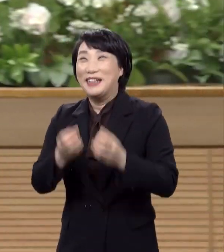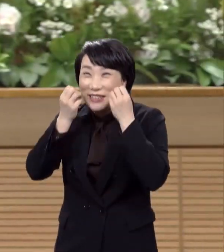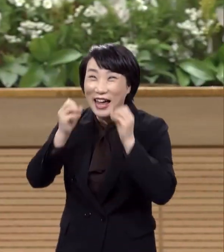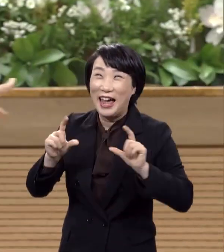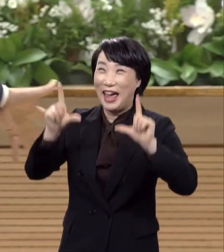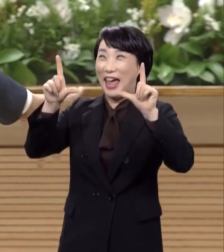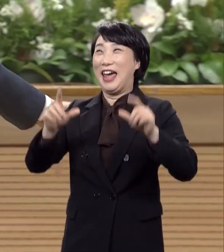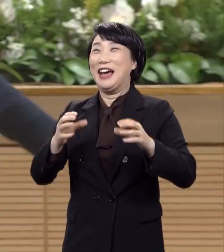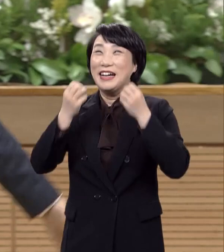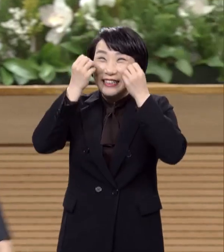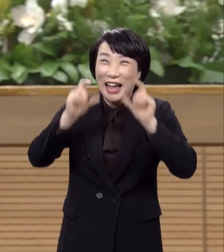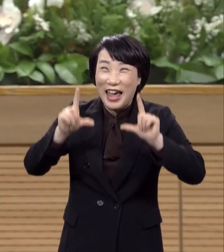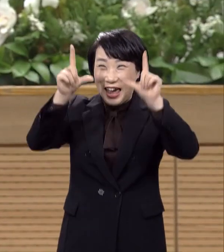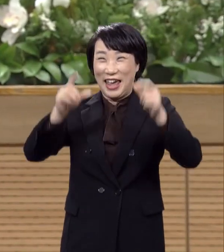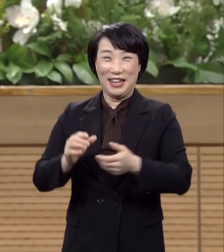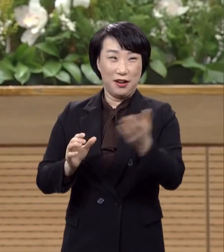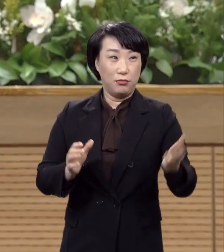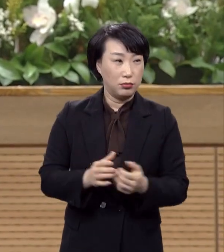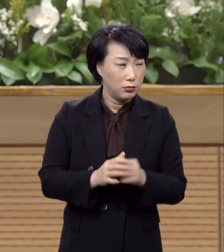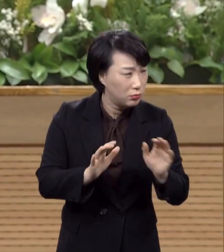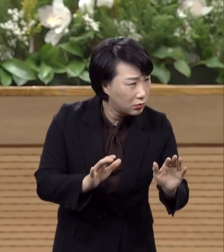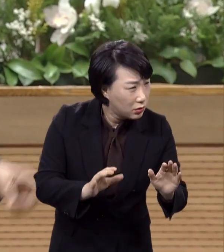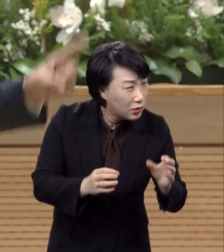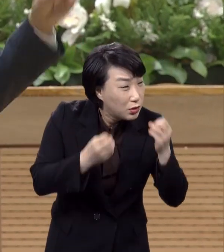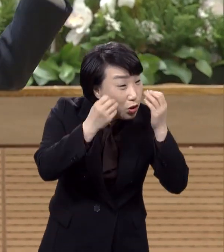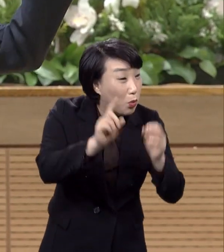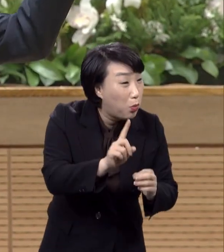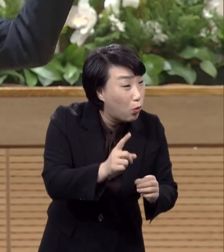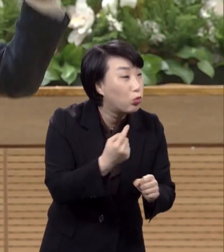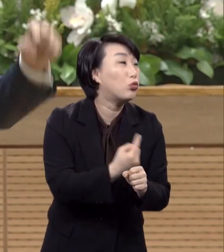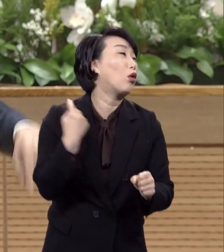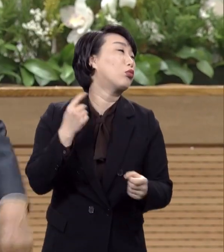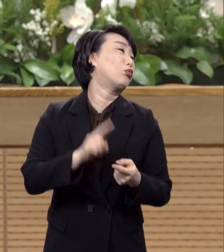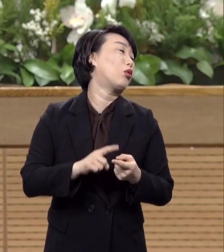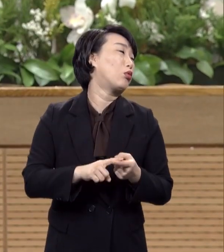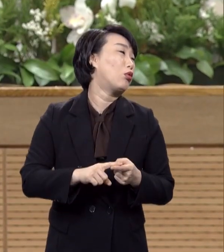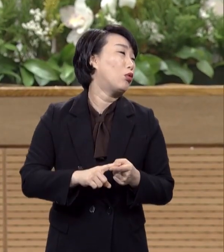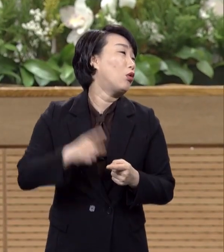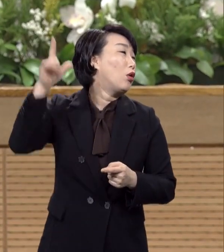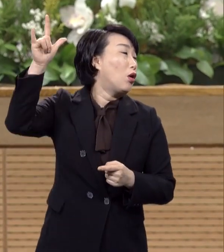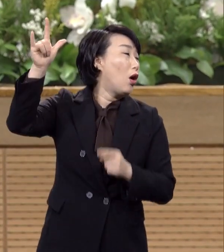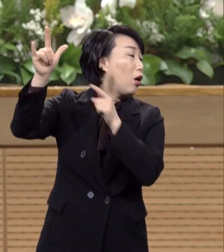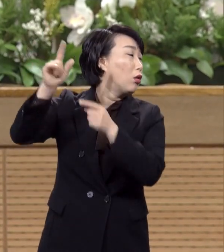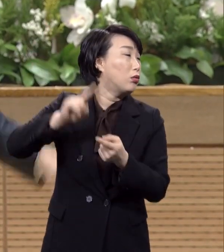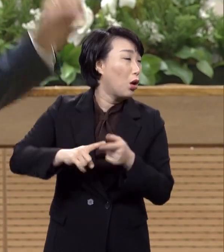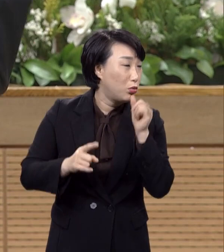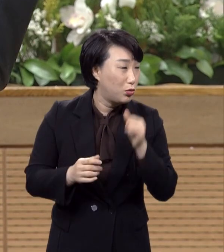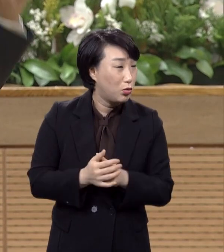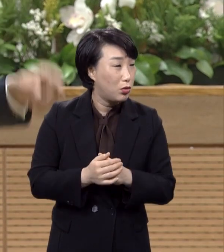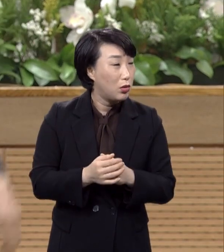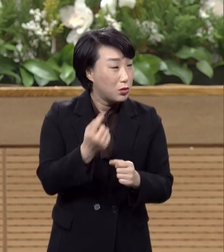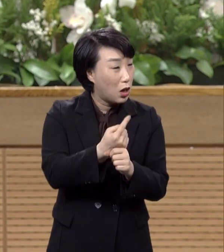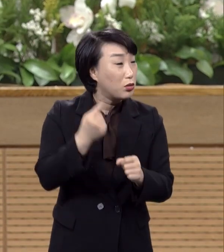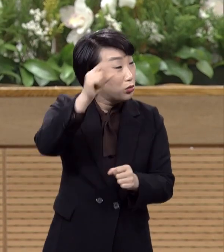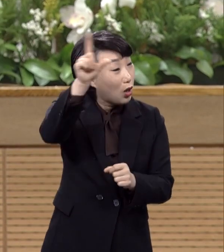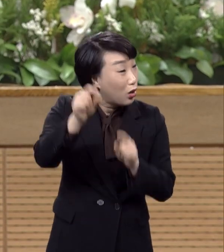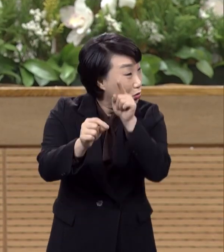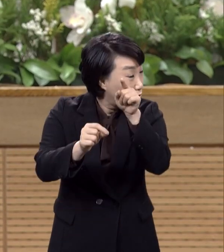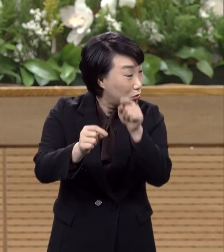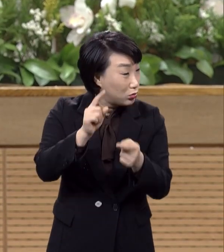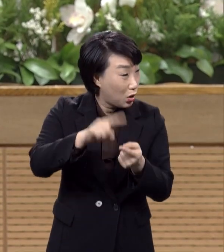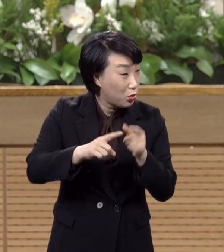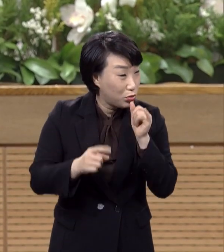새해다, 신년이다. 무엇이 새고요? 작년이 떴던 해가 그냥 떠 있고, 작년이 있던 달도 그냥